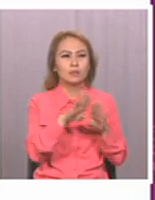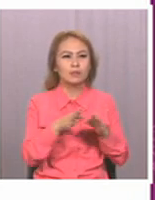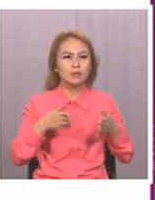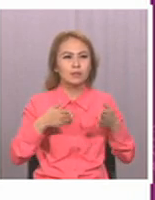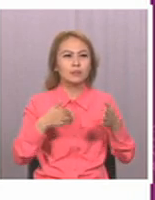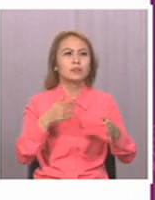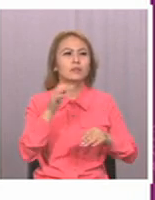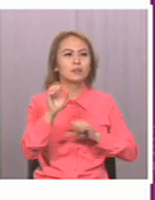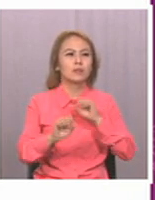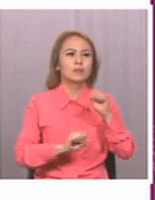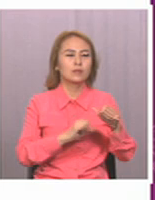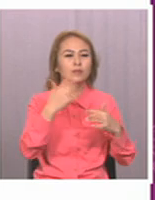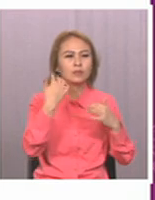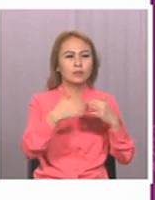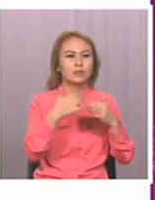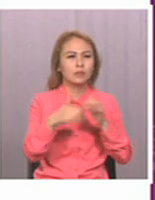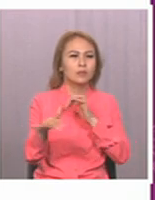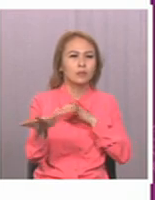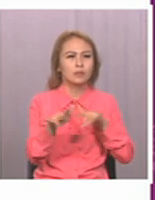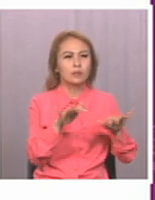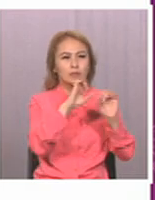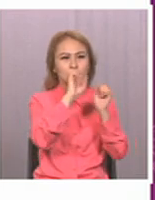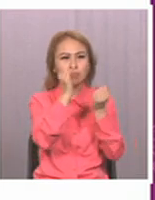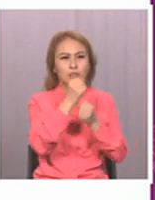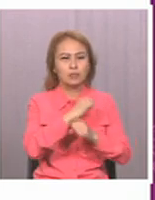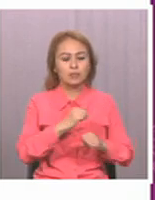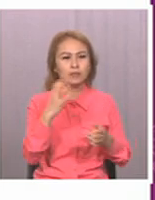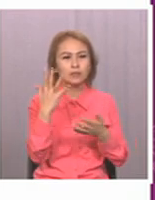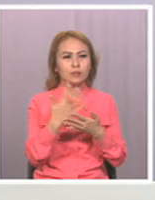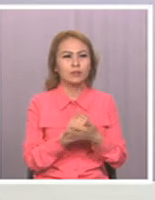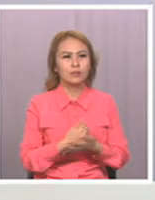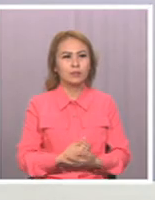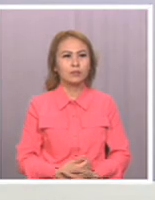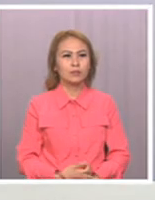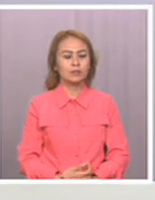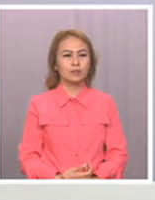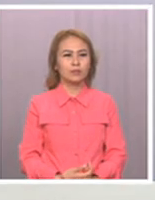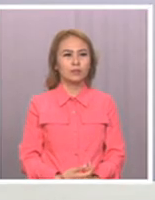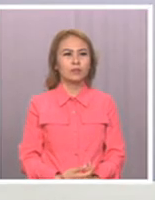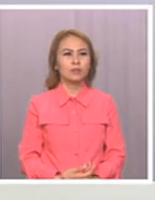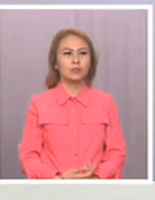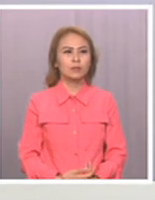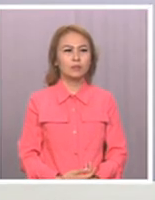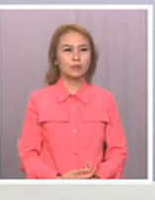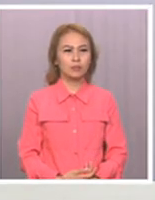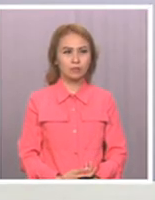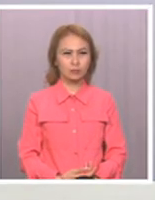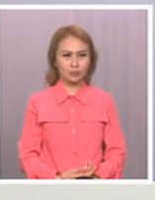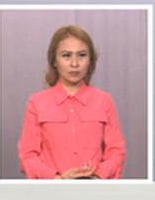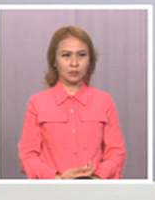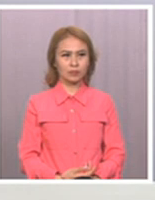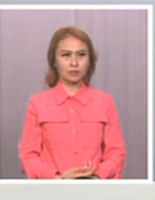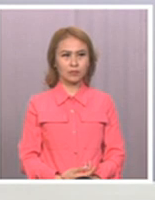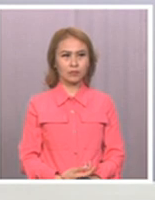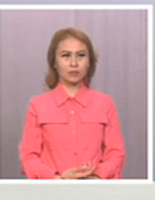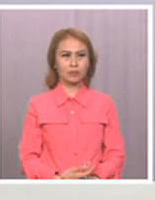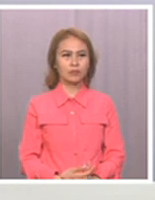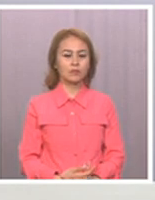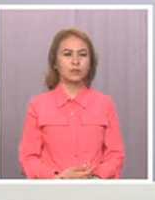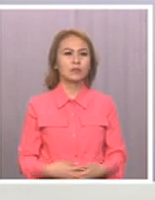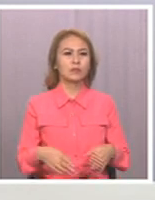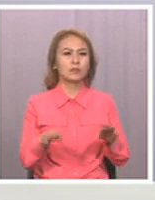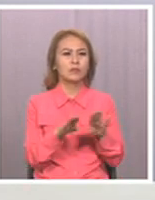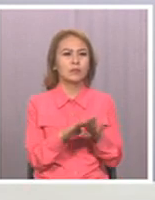жүрді. Велосипедшінің орташа қозғалыс жылдамдығын табыңыз. Бұл жерде байқасаңыздар, орташа жылдамдықты есептеу